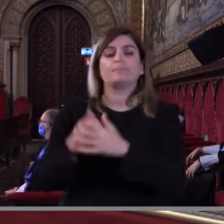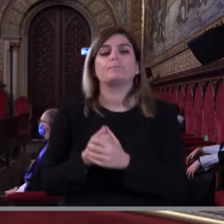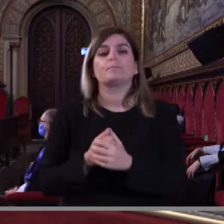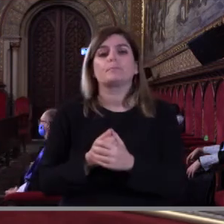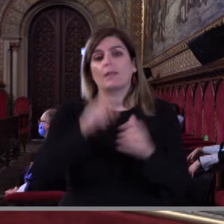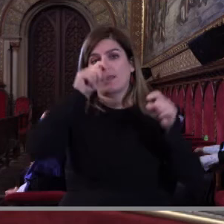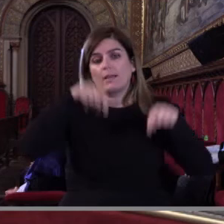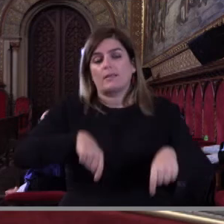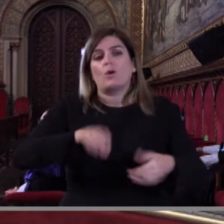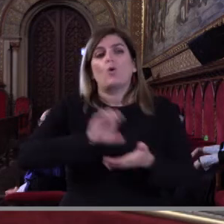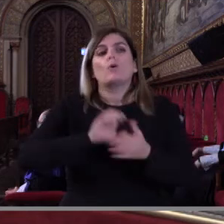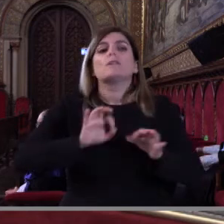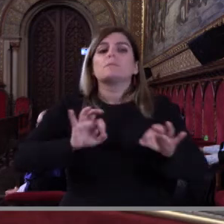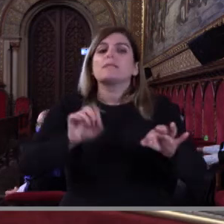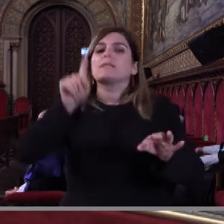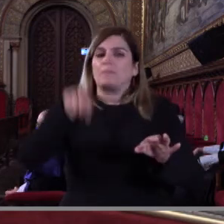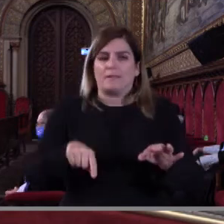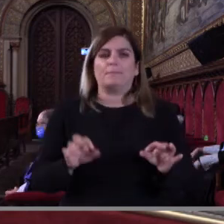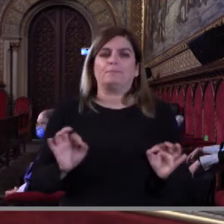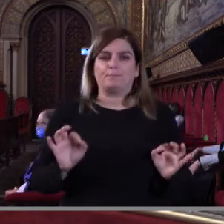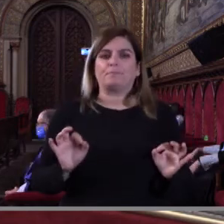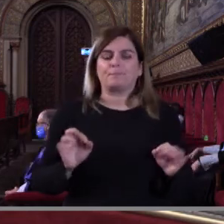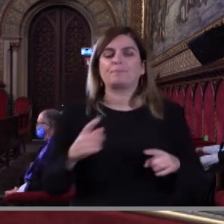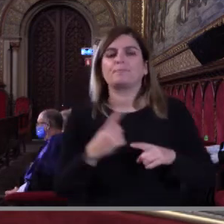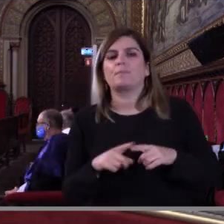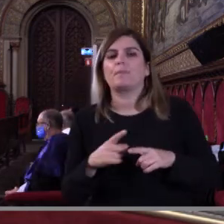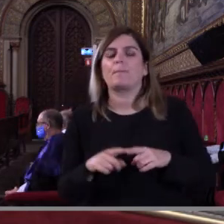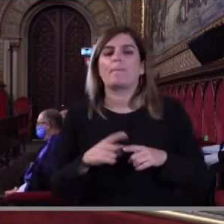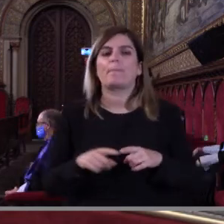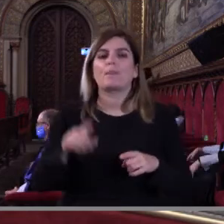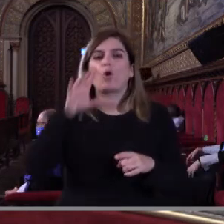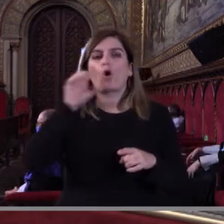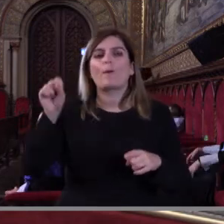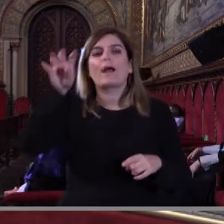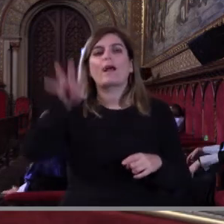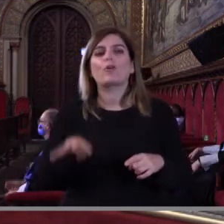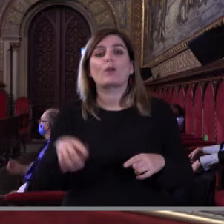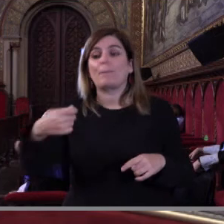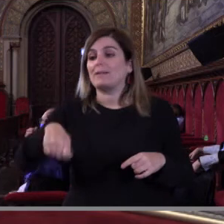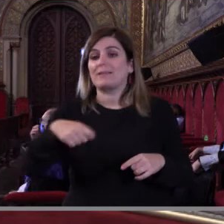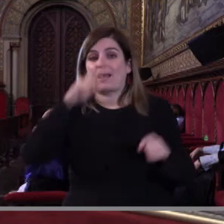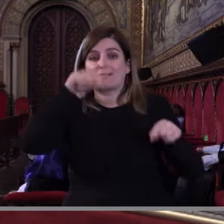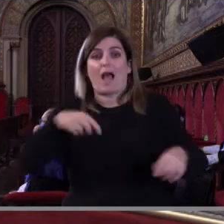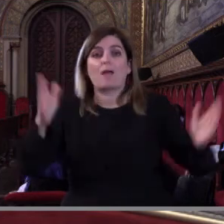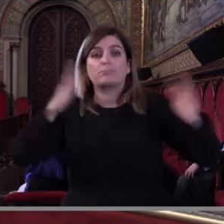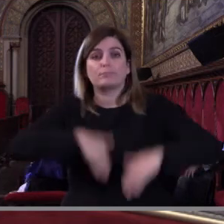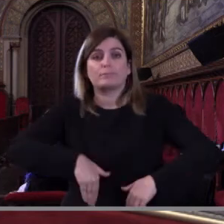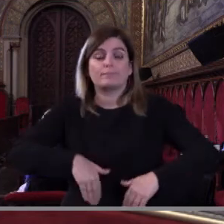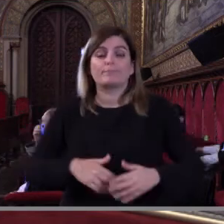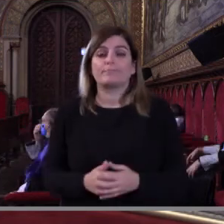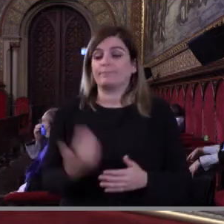també acadèmic singular perquè, per exemple, el govern de Catalunya no té president. Hi ha hagut